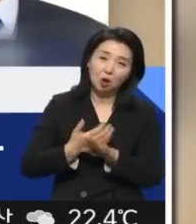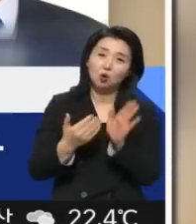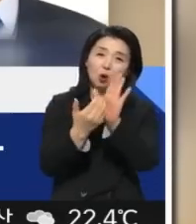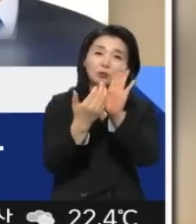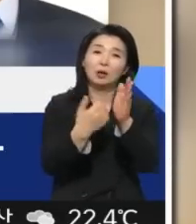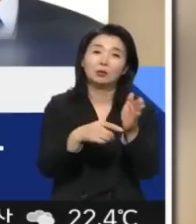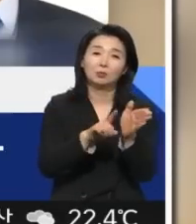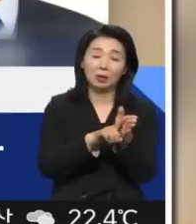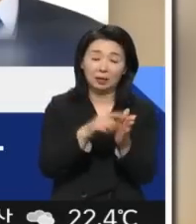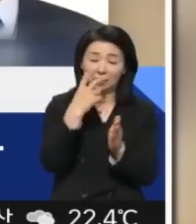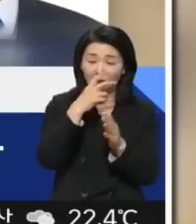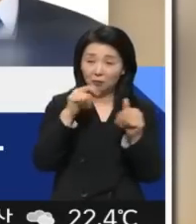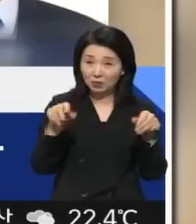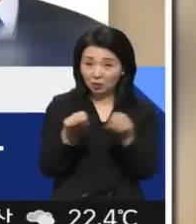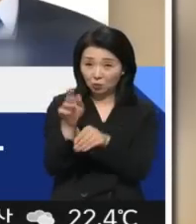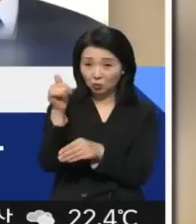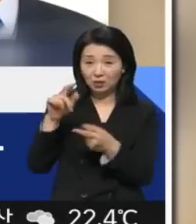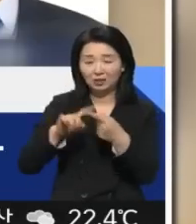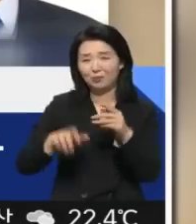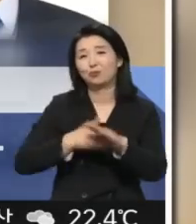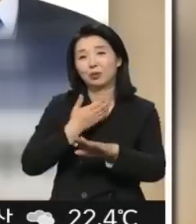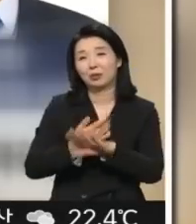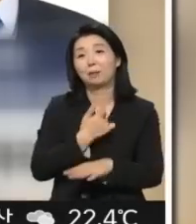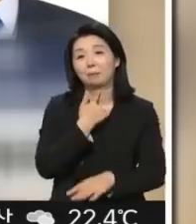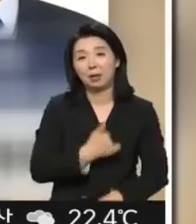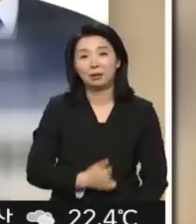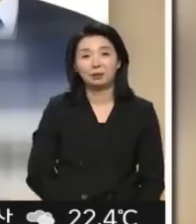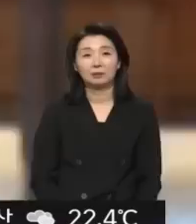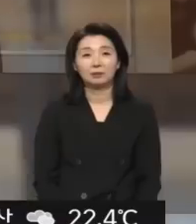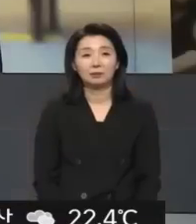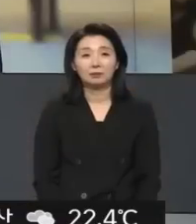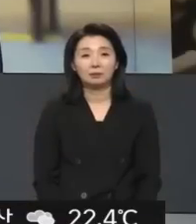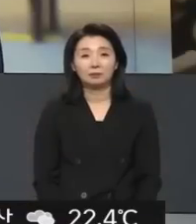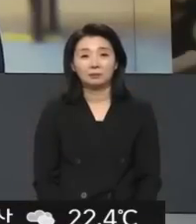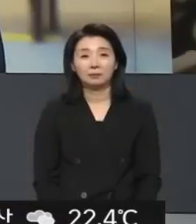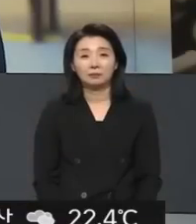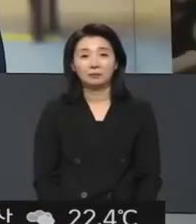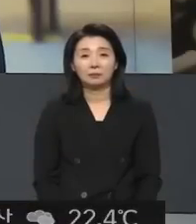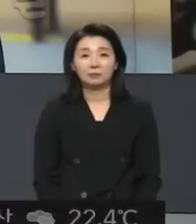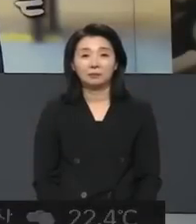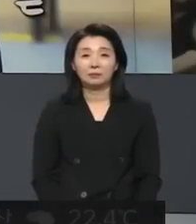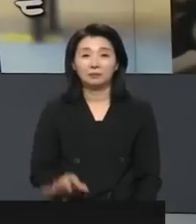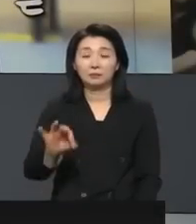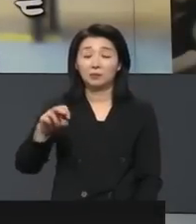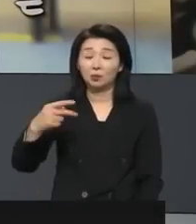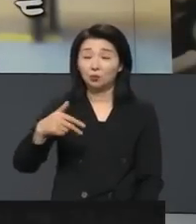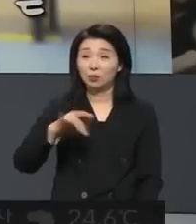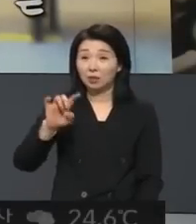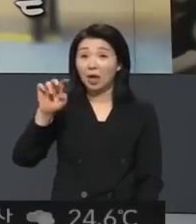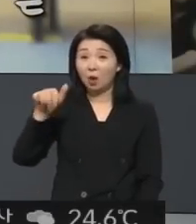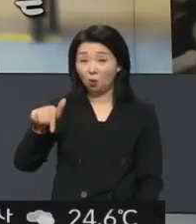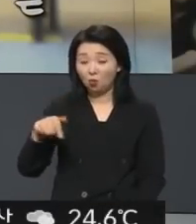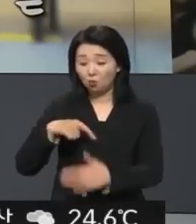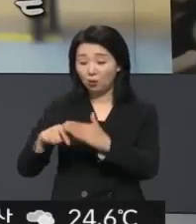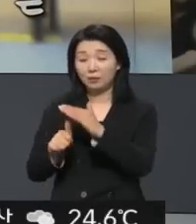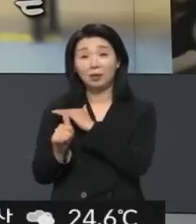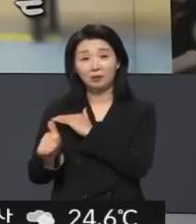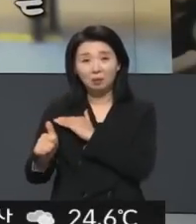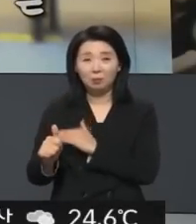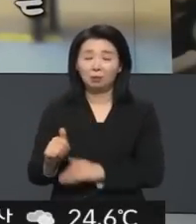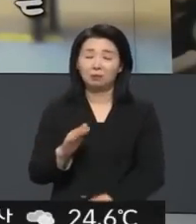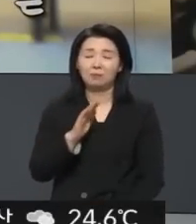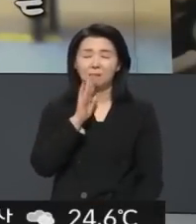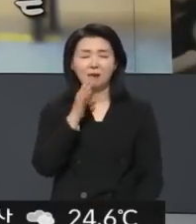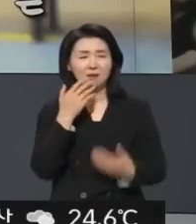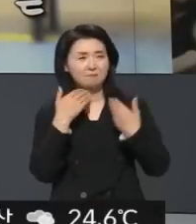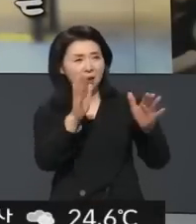일종의 검찰총장으로서의 쿠데타였다. 네, 국민의힘 윤재옥 원내대표는 정말로 정제되지 않은